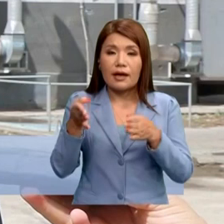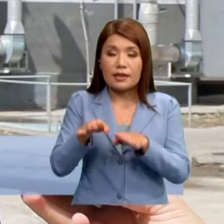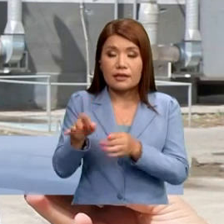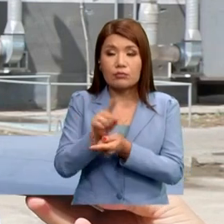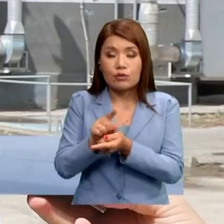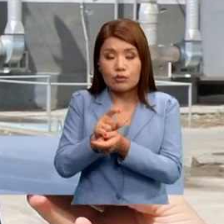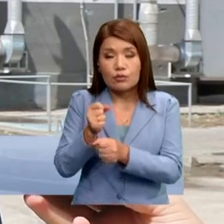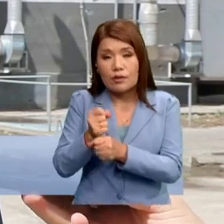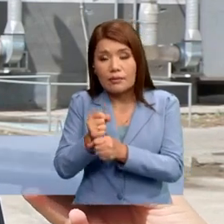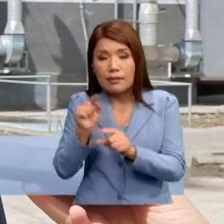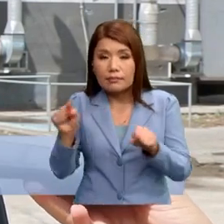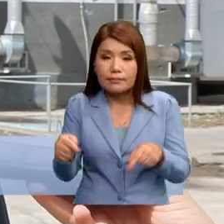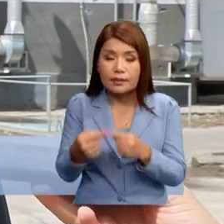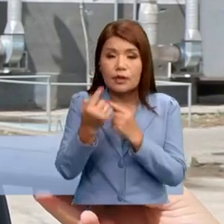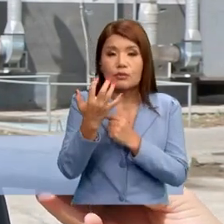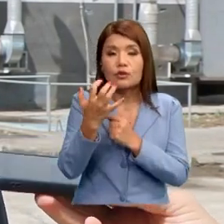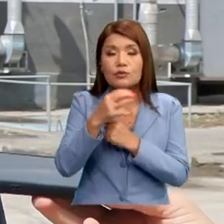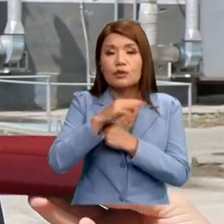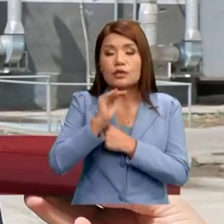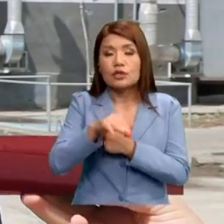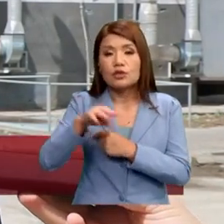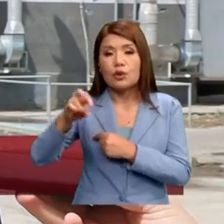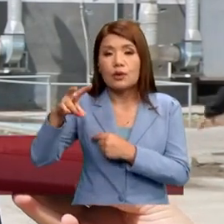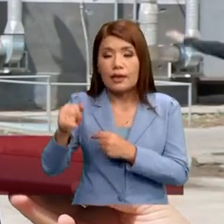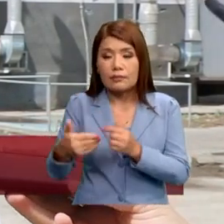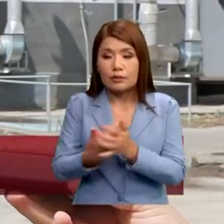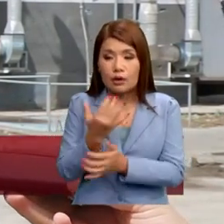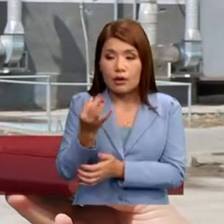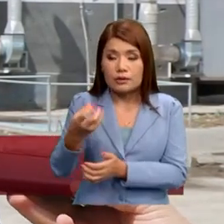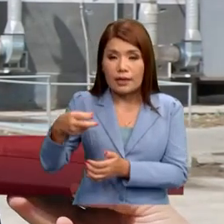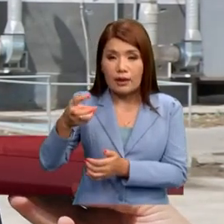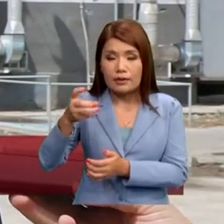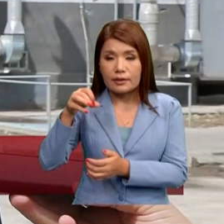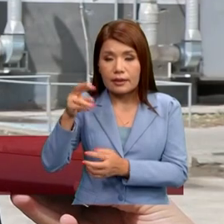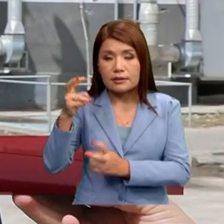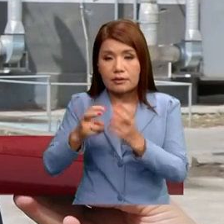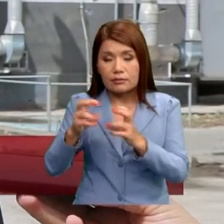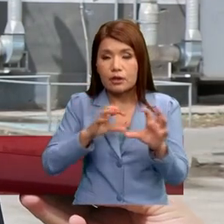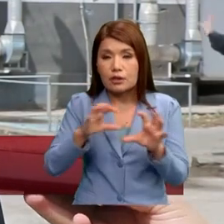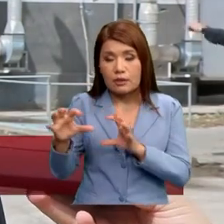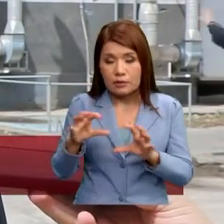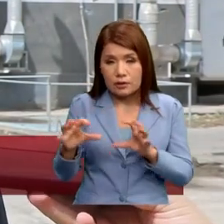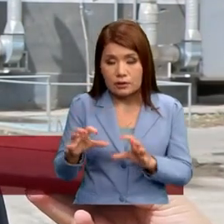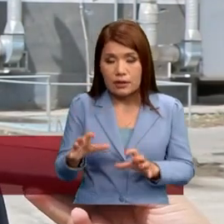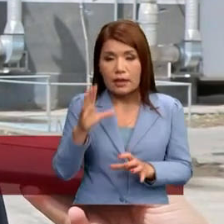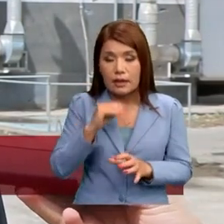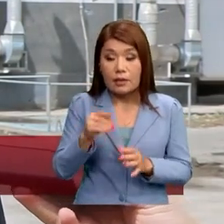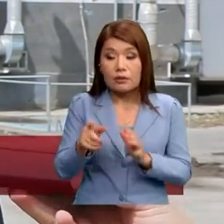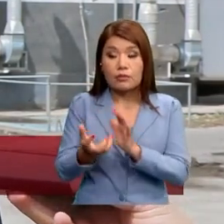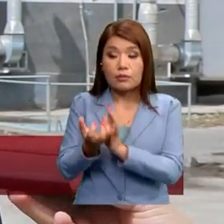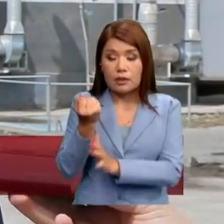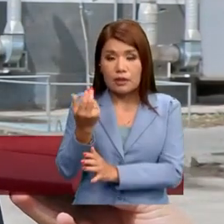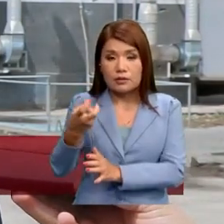отырып, қосымша 500 мың тоннадан астам концентрат өніммен ферроқорытпа зауыттарын қамтамасыз ету. Алынған